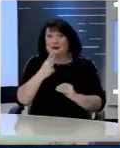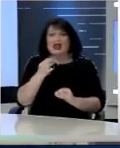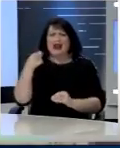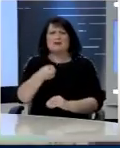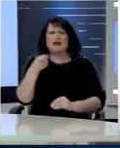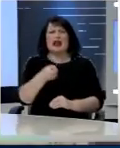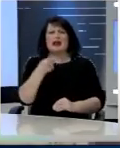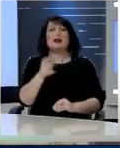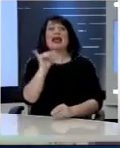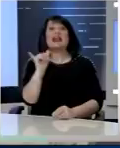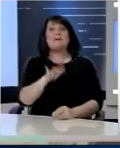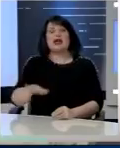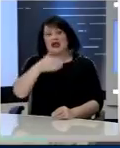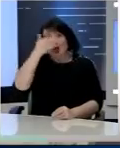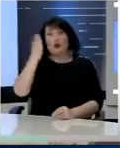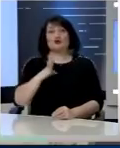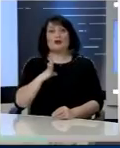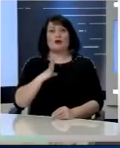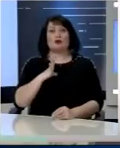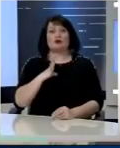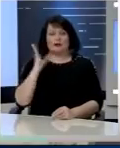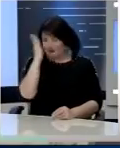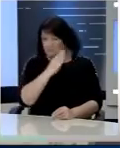που διαπράττει στην Ιεμένη. Μην κλείνουμε τα μάτια, λοιπόν.